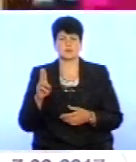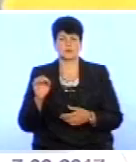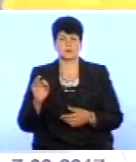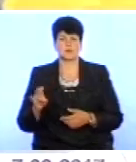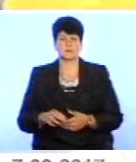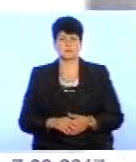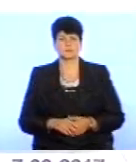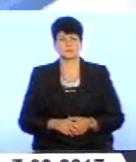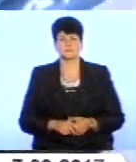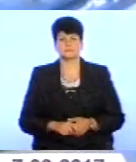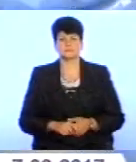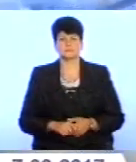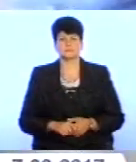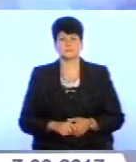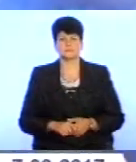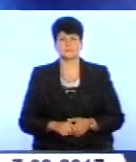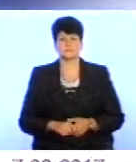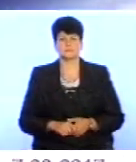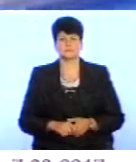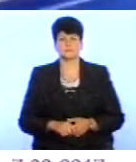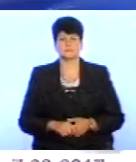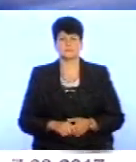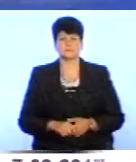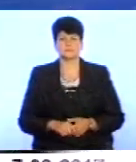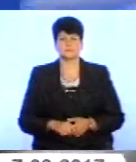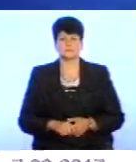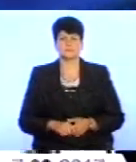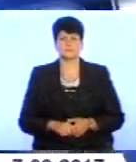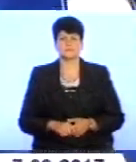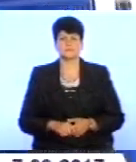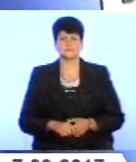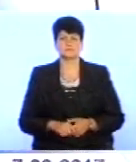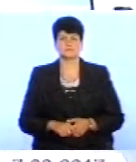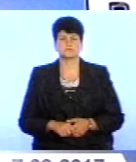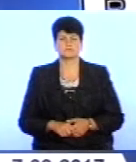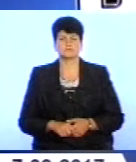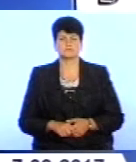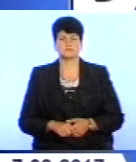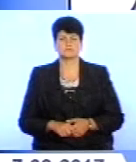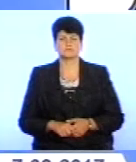We'll be right back.